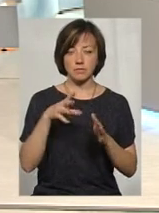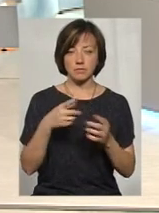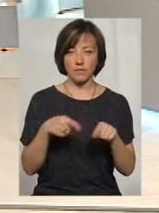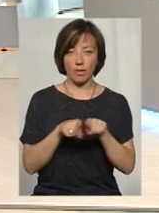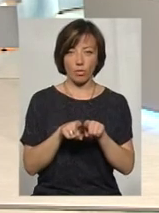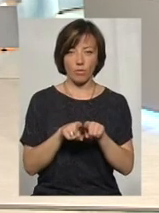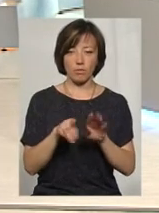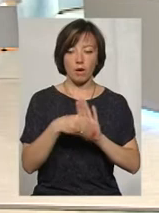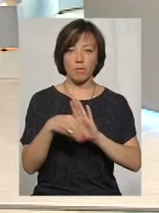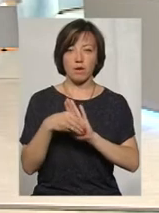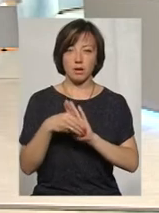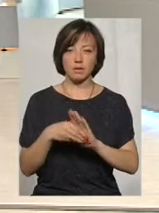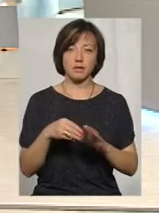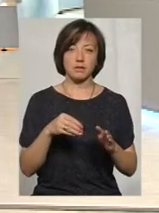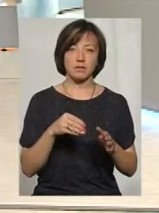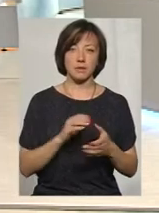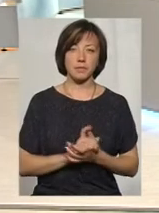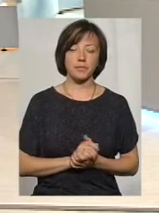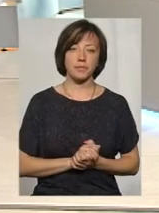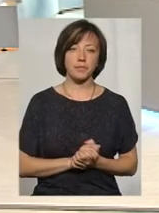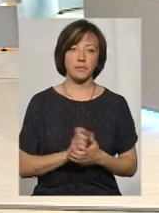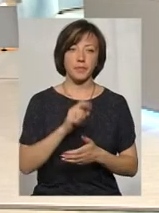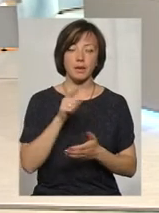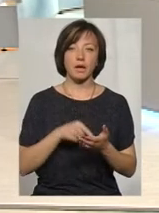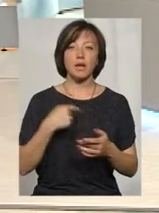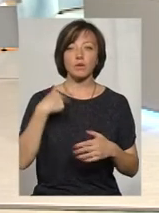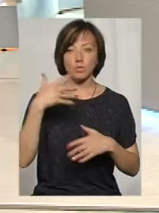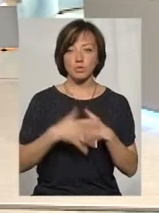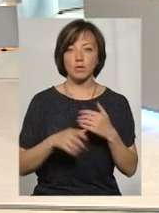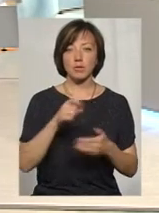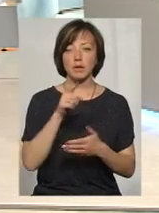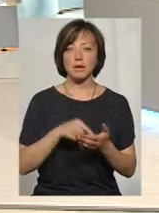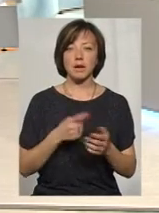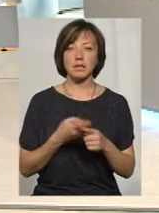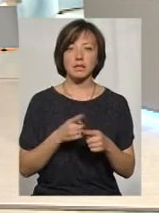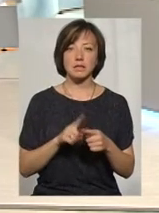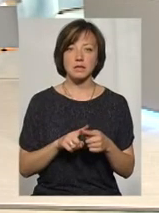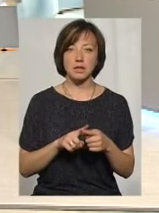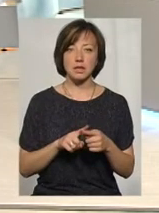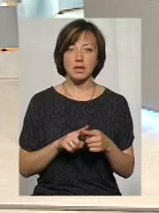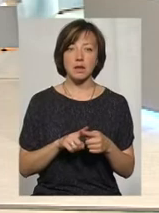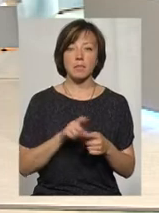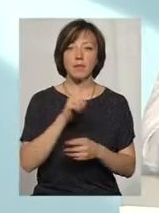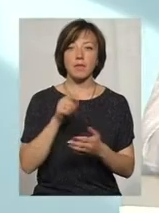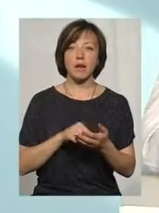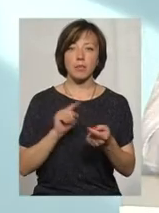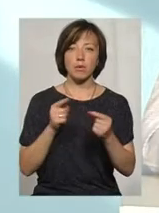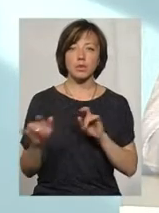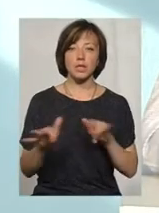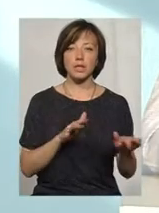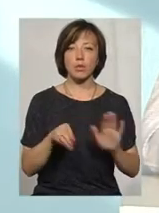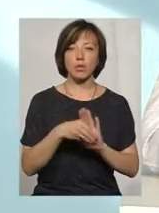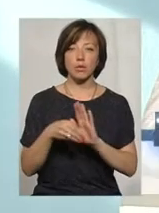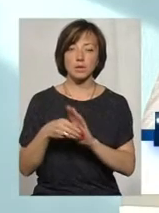такому хабарництва та корупції. Зрозуміло запитання. Це питання протидії корупції, це